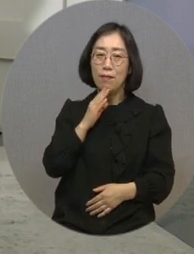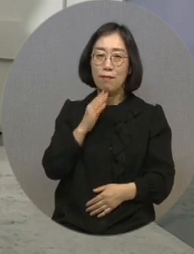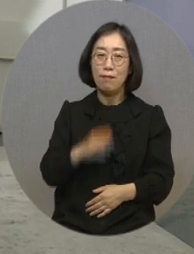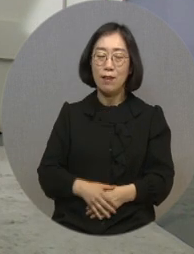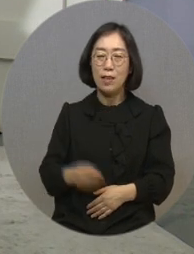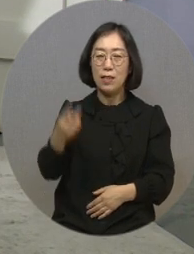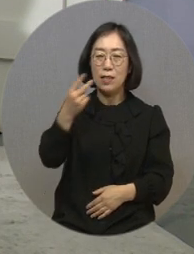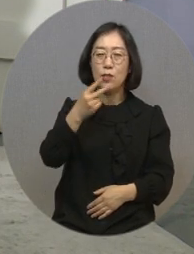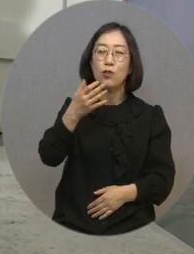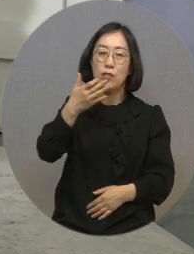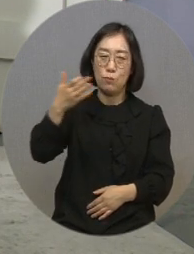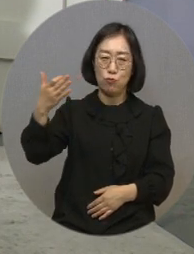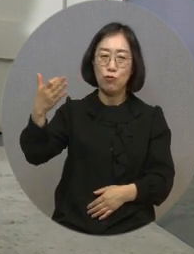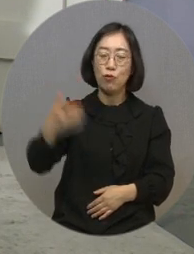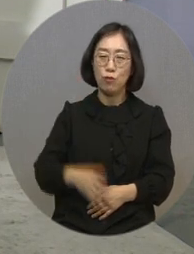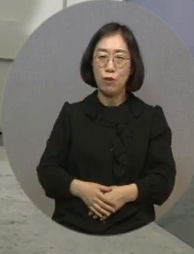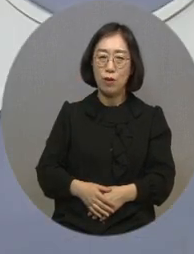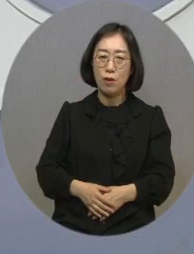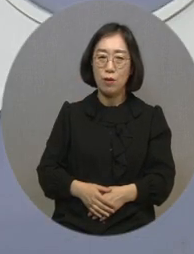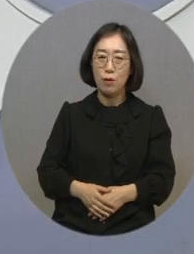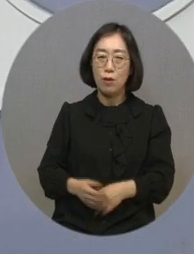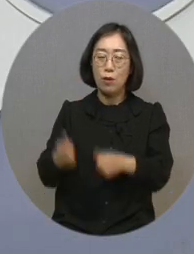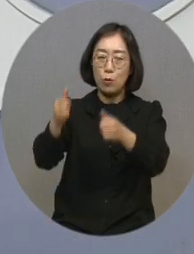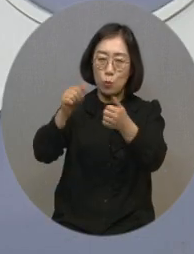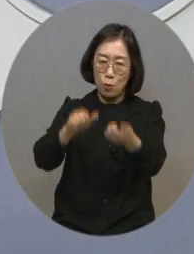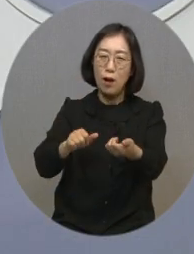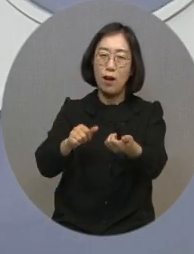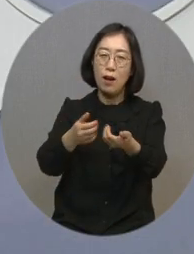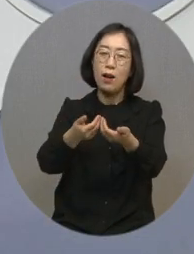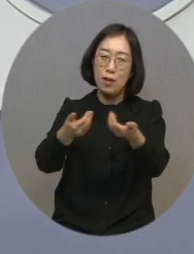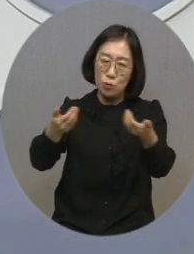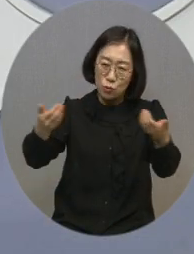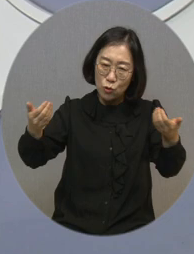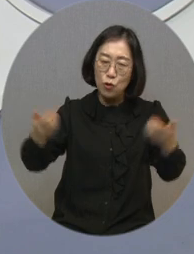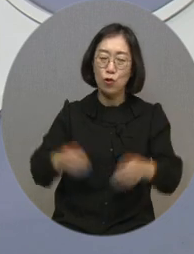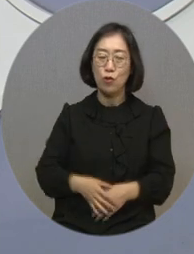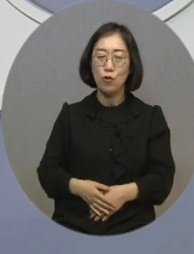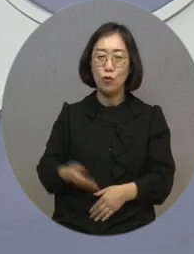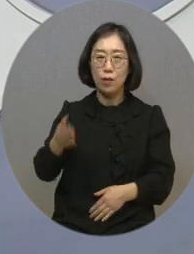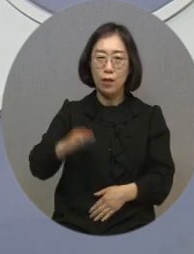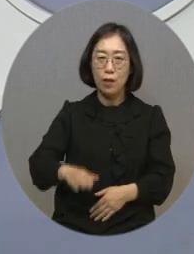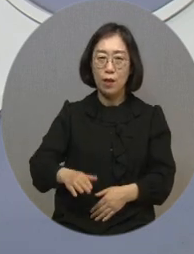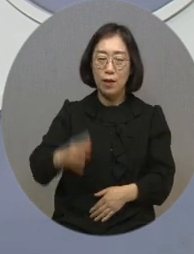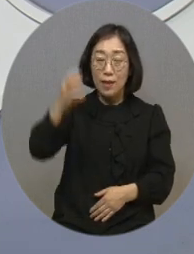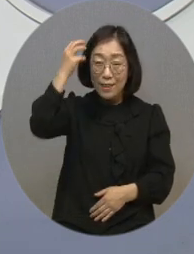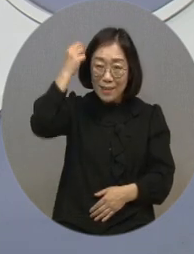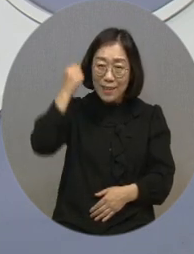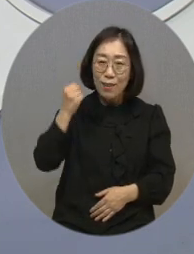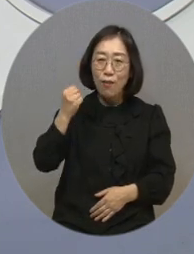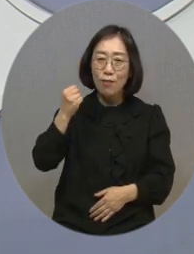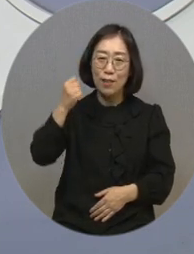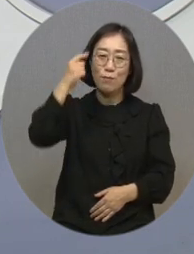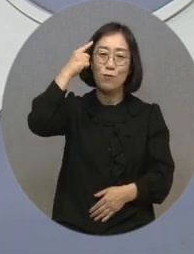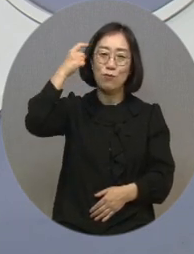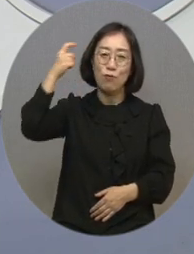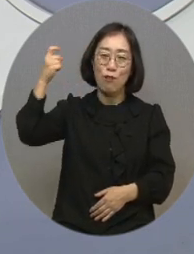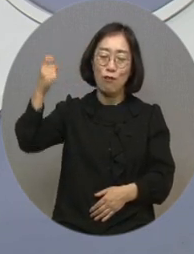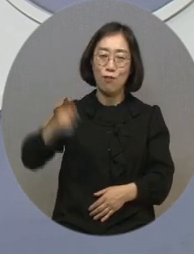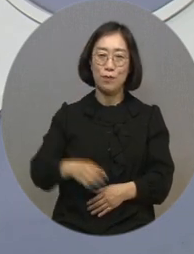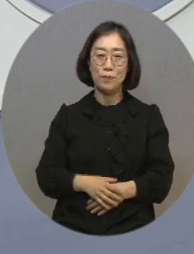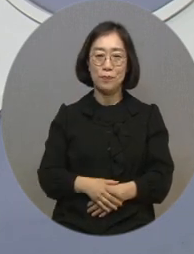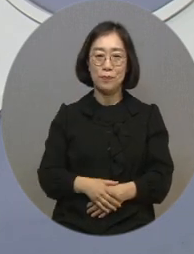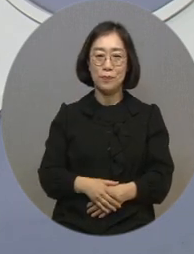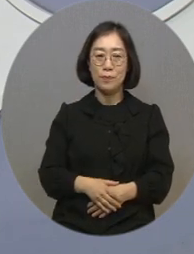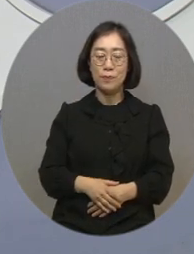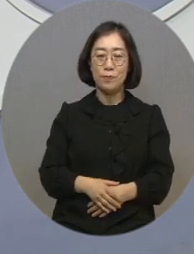안타깝게 2019년도에 이제 그 자꾸 하셨는데 네. 이제 기억 남는 게 있습니다. 그러니까 이제